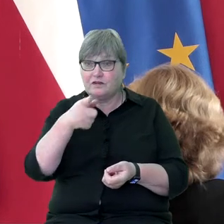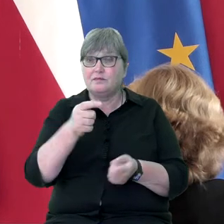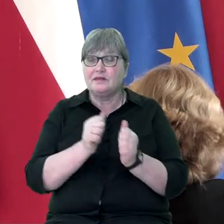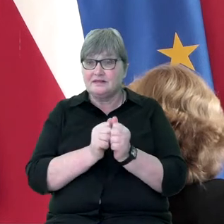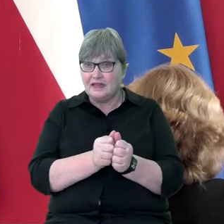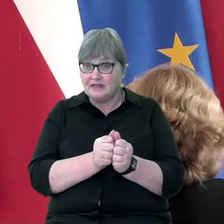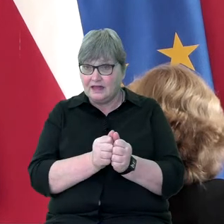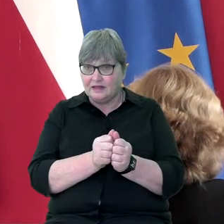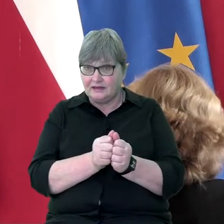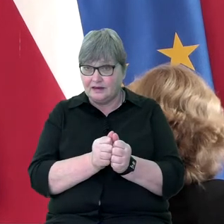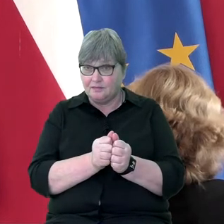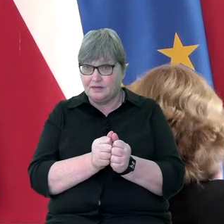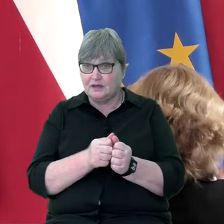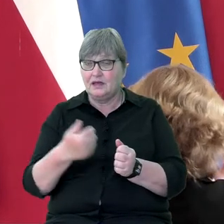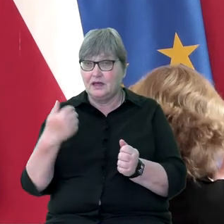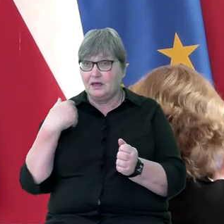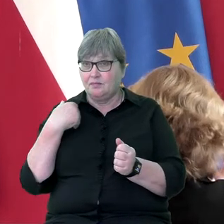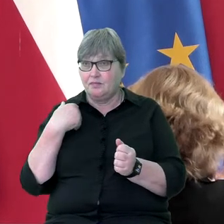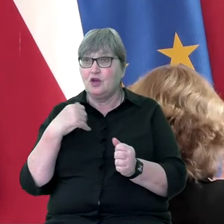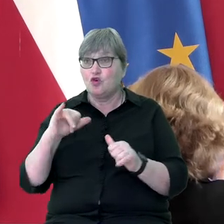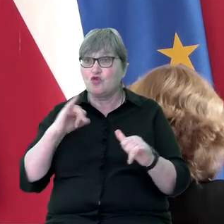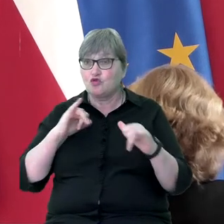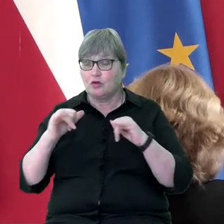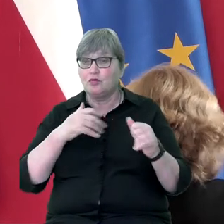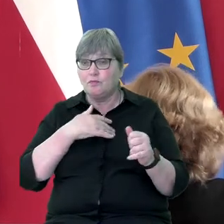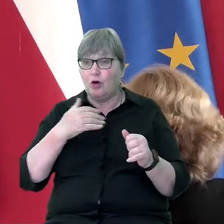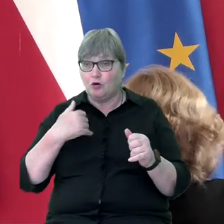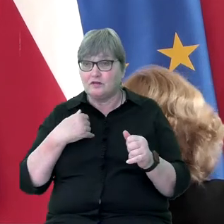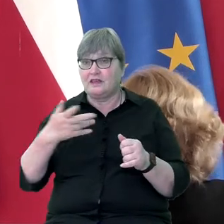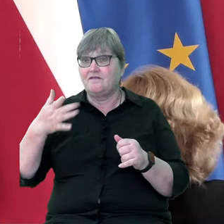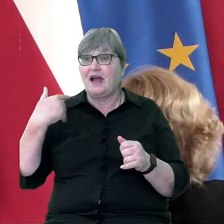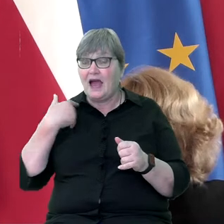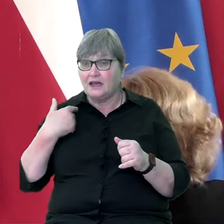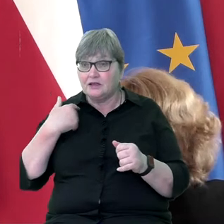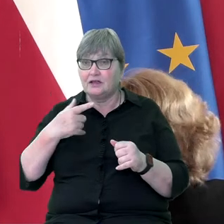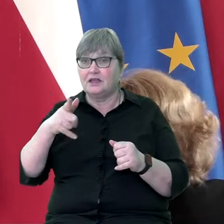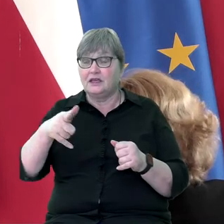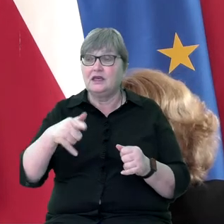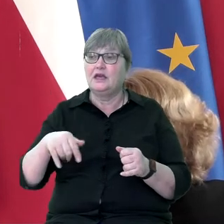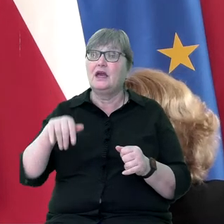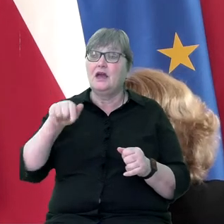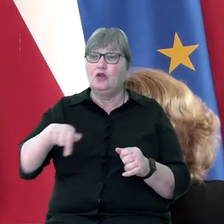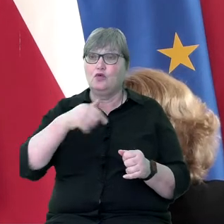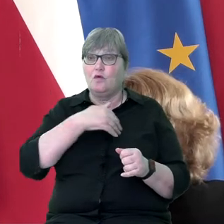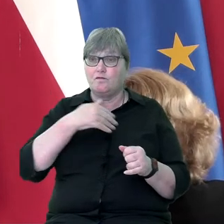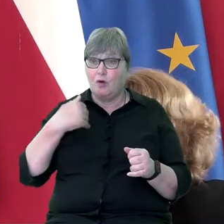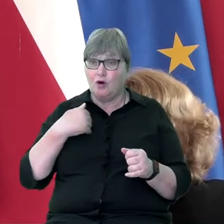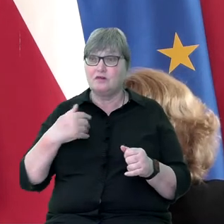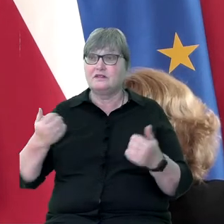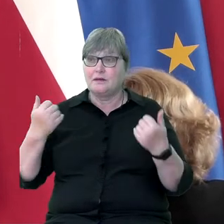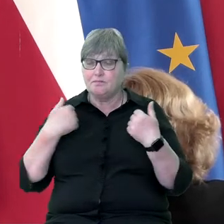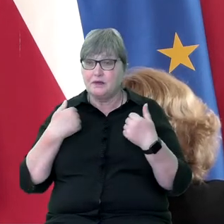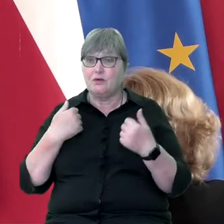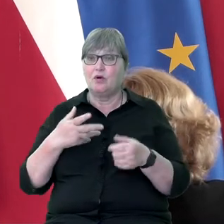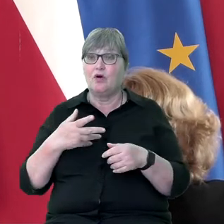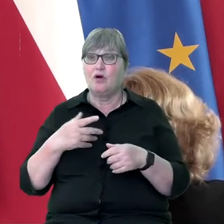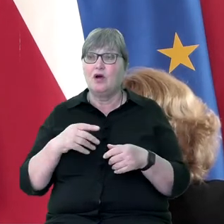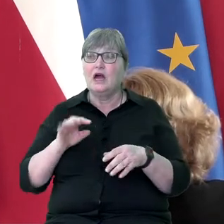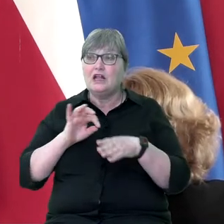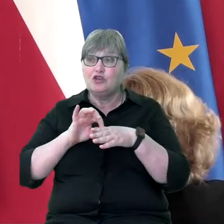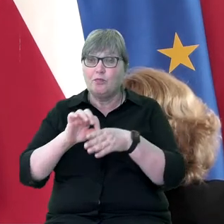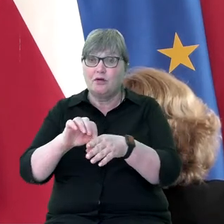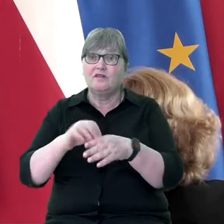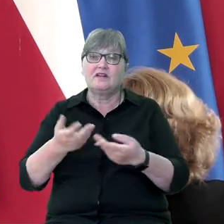i rząd polski w Londynie, ale także przywództwo państwa podziemnego sobie postawiło, to było doprowadzenie właśnie do tego, żeby w